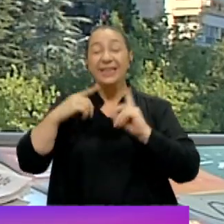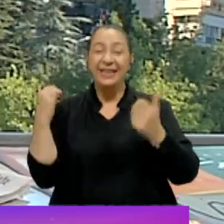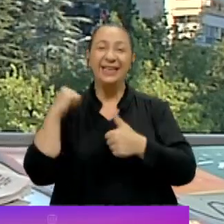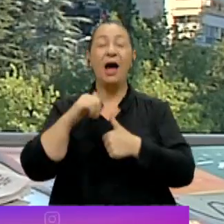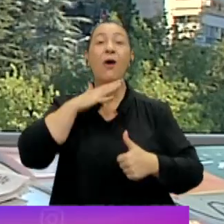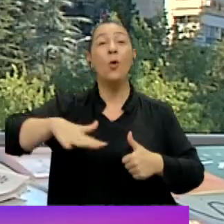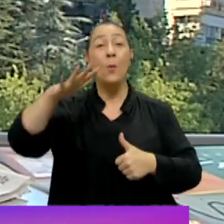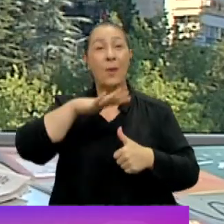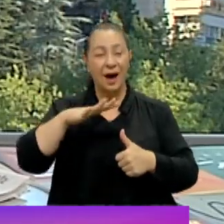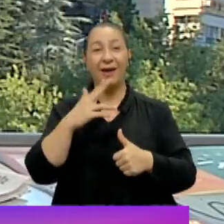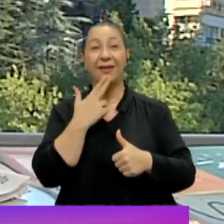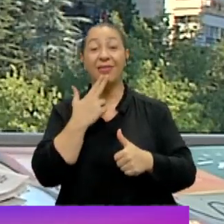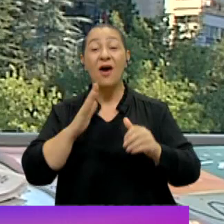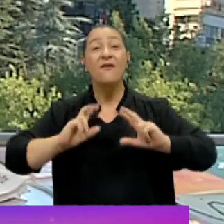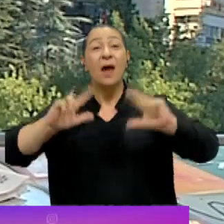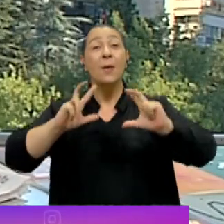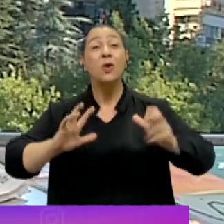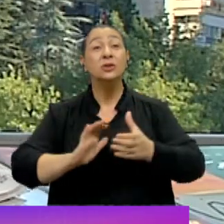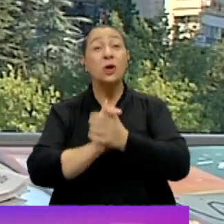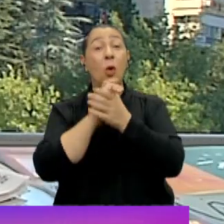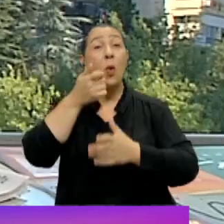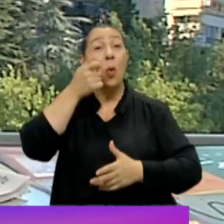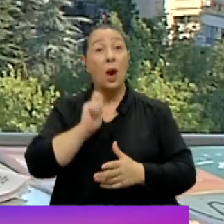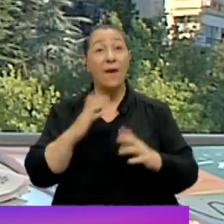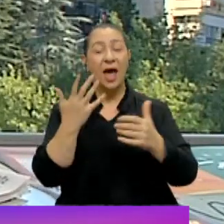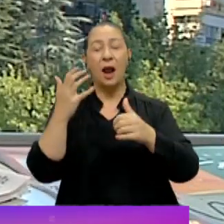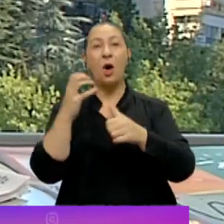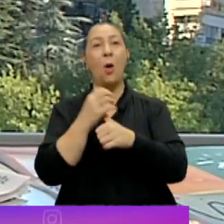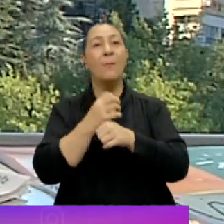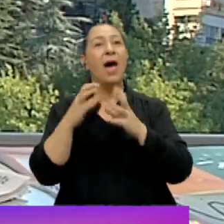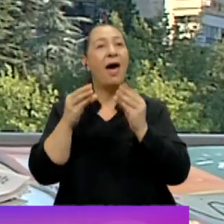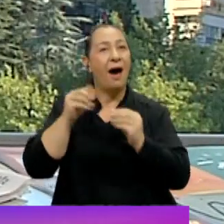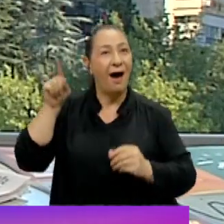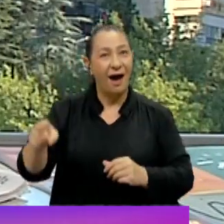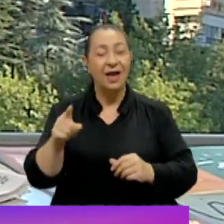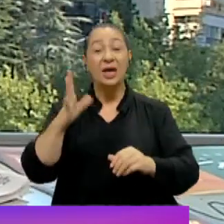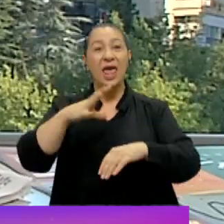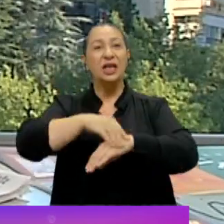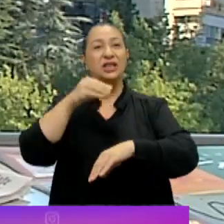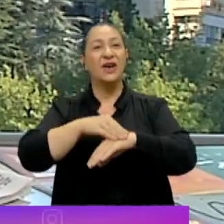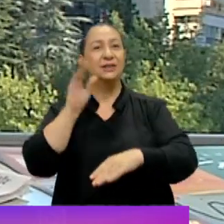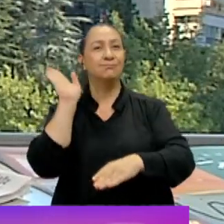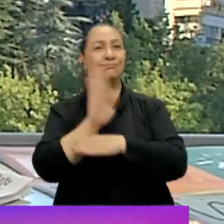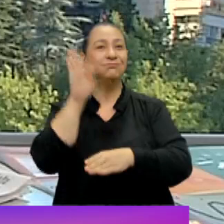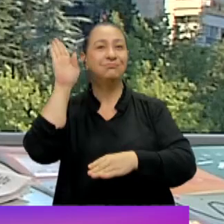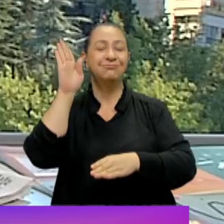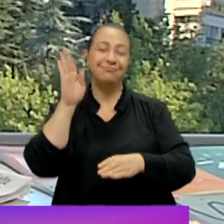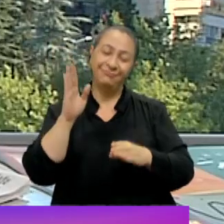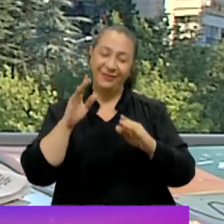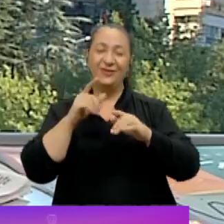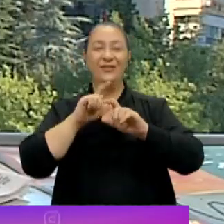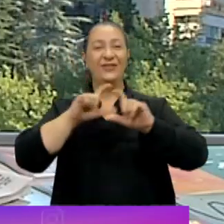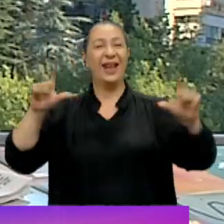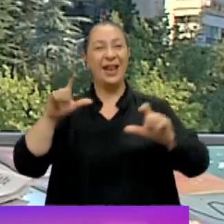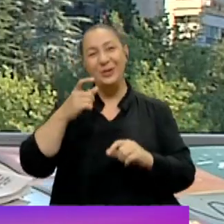Avrupa Kadınlar Voleybol Şampiyonası'nda Ukrayna ve Romanya'dan sonra İsveç'i de geride bıraktı. Filenin